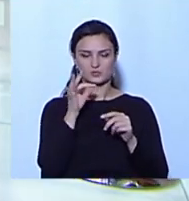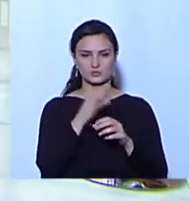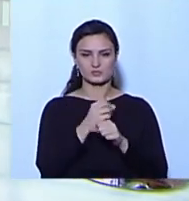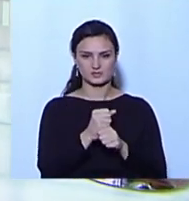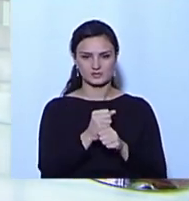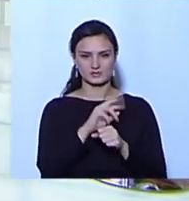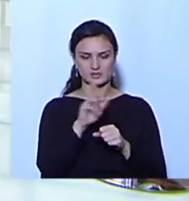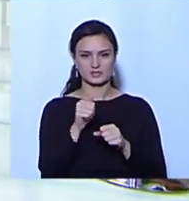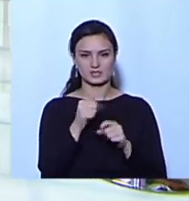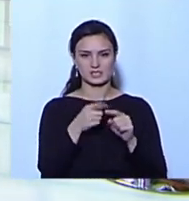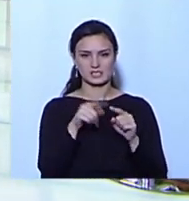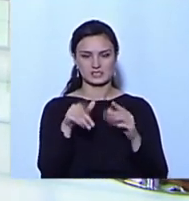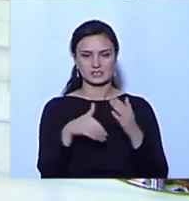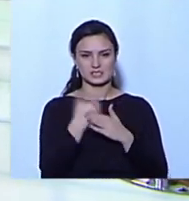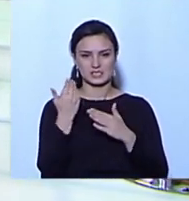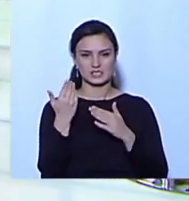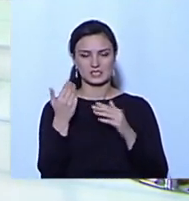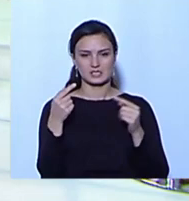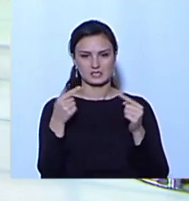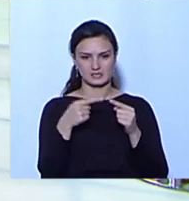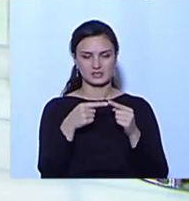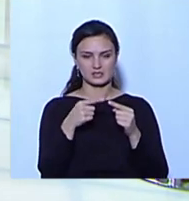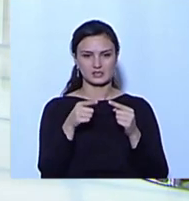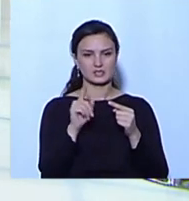საფრთხეს და ეს სიახლე ადესტურებს რა